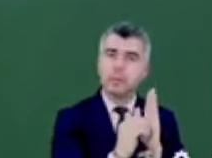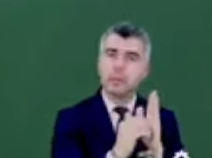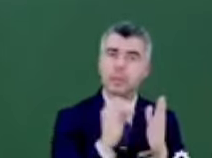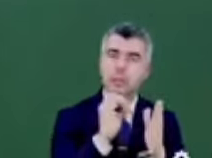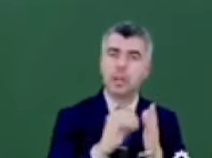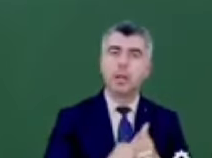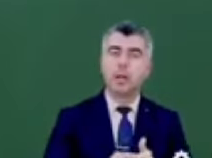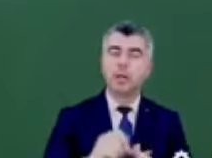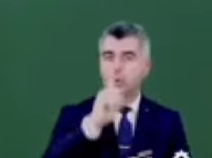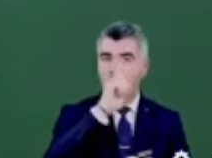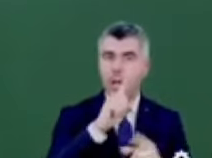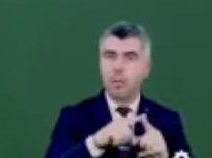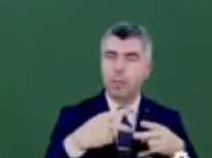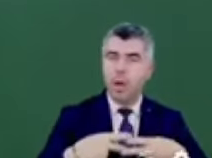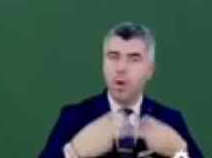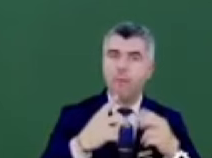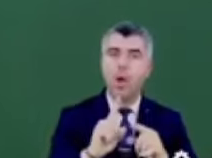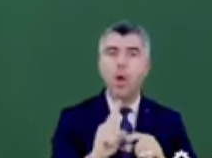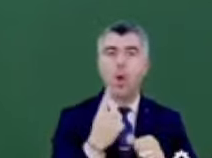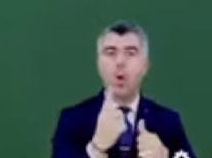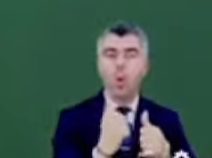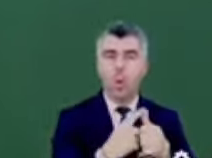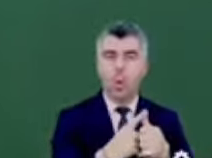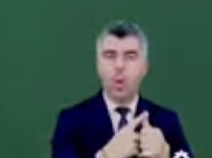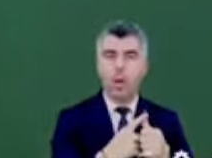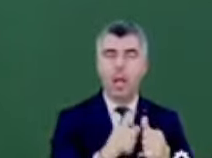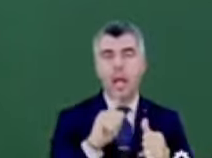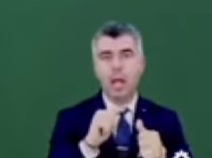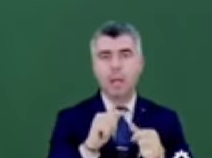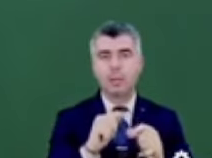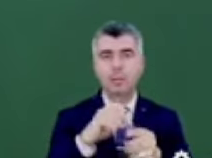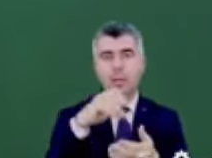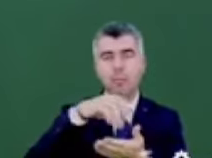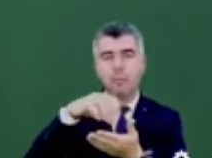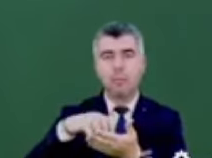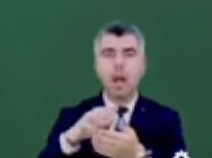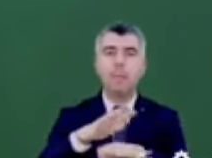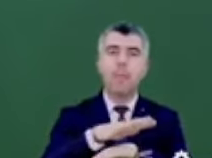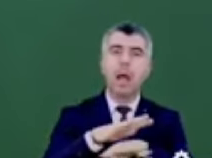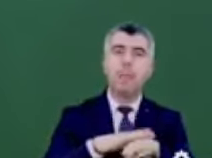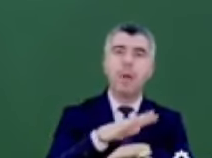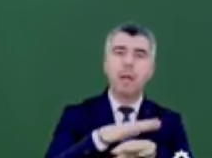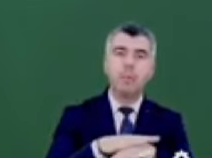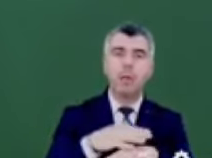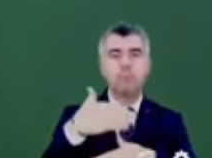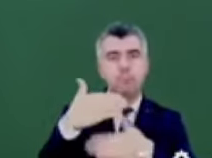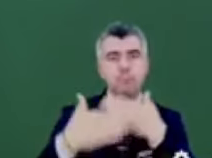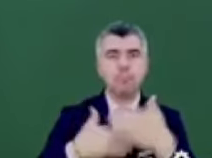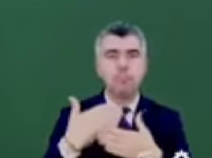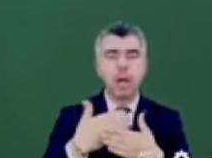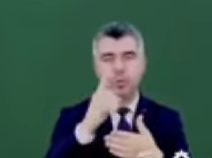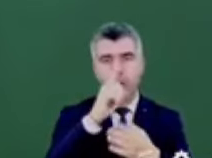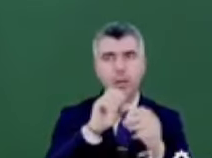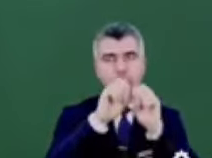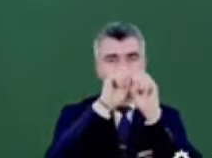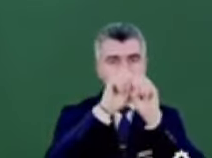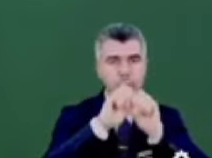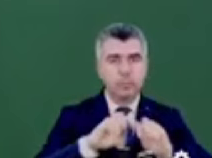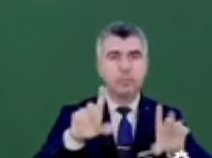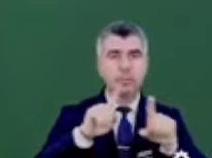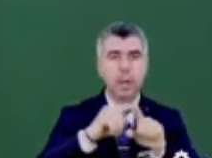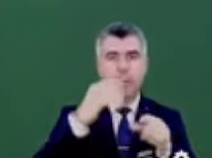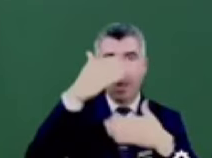وسيدخل حيز التنفيذ في مرحله اولى ببعض الاقاليم او العمالات على ان تعمم احكامه على باقي